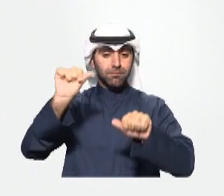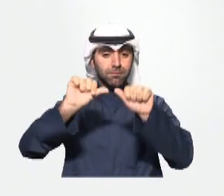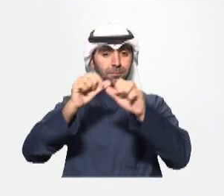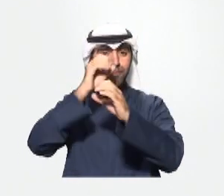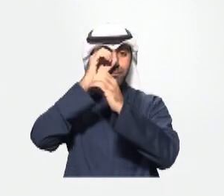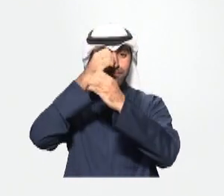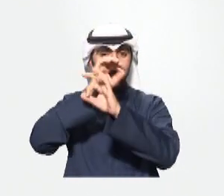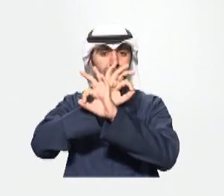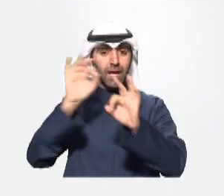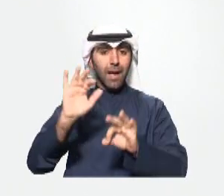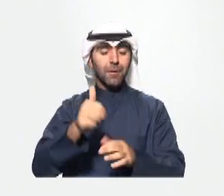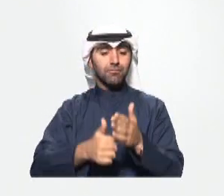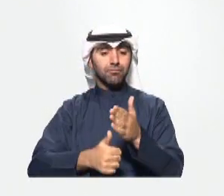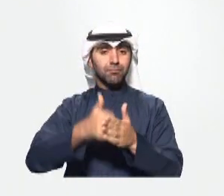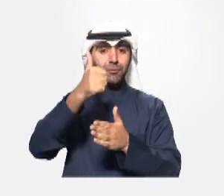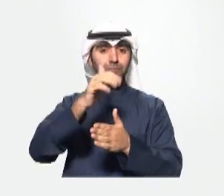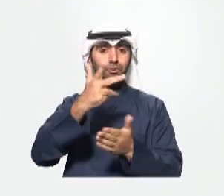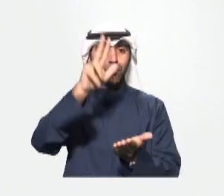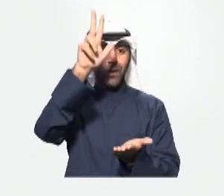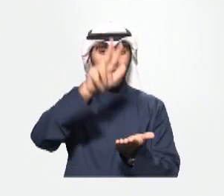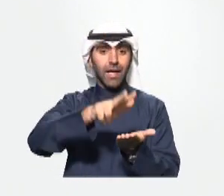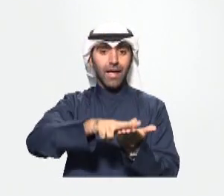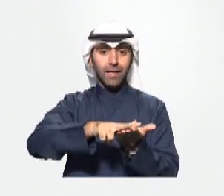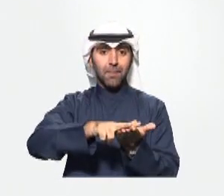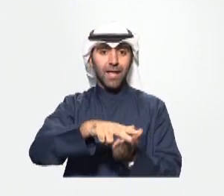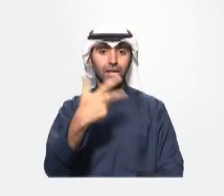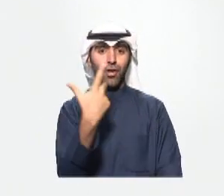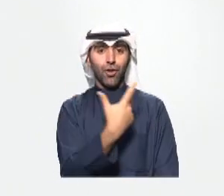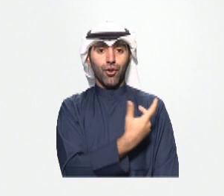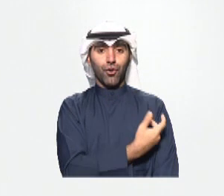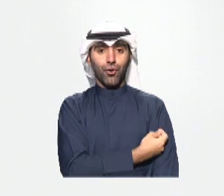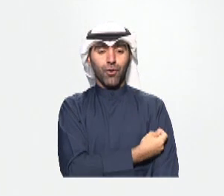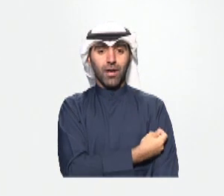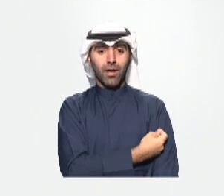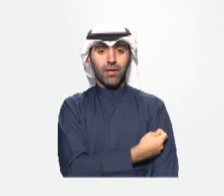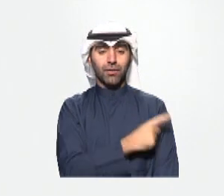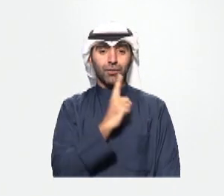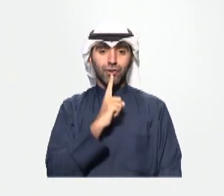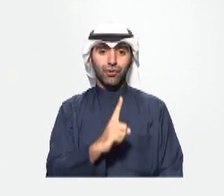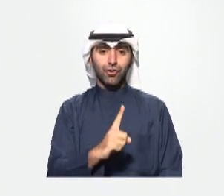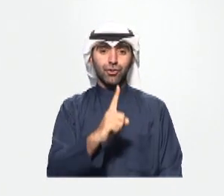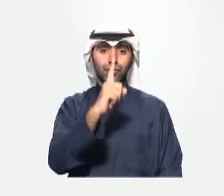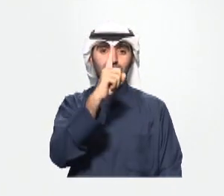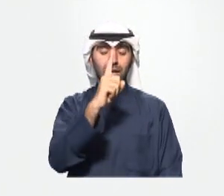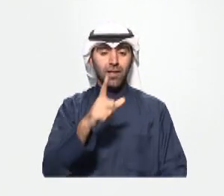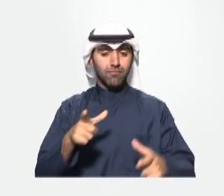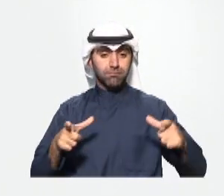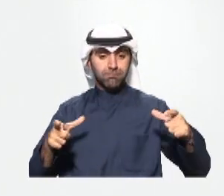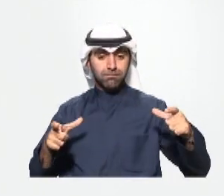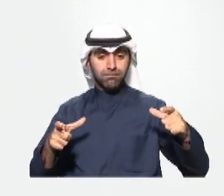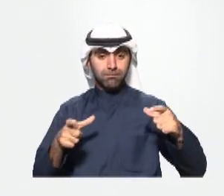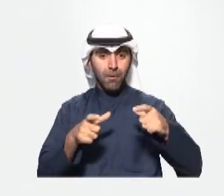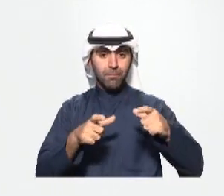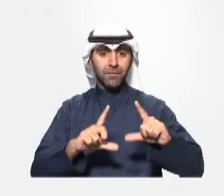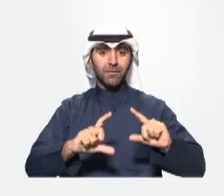الأداة التي بإذن الله تعالى نستطيع بواسطتها الخروج والانتهاء من جائحة